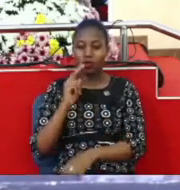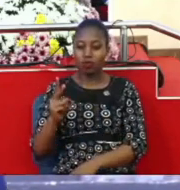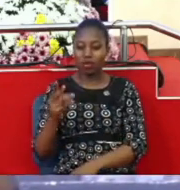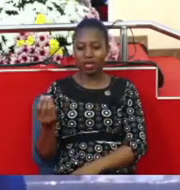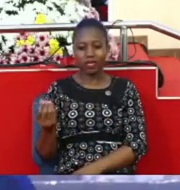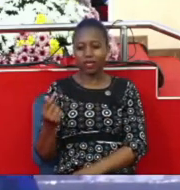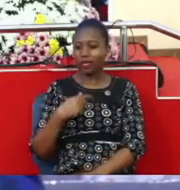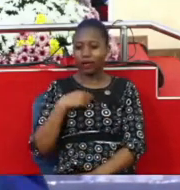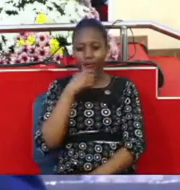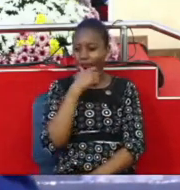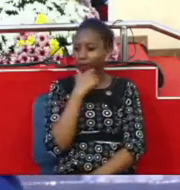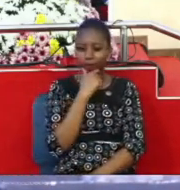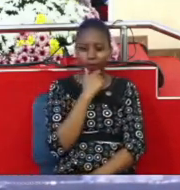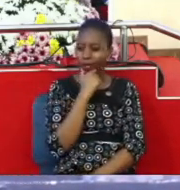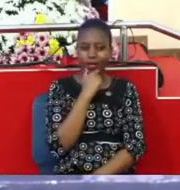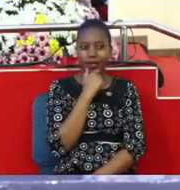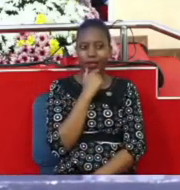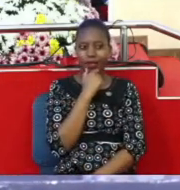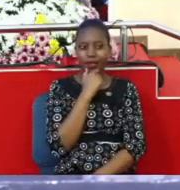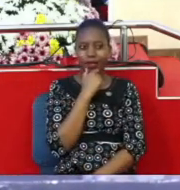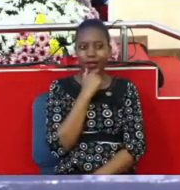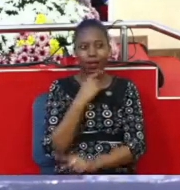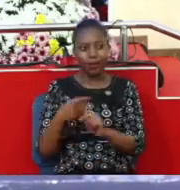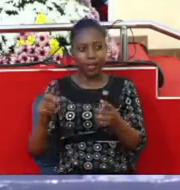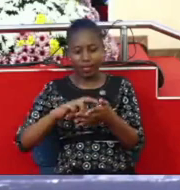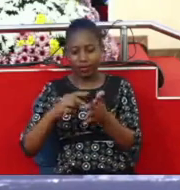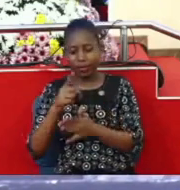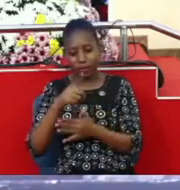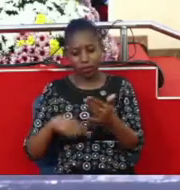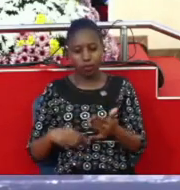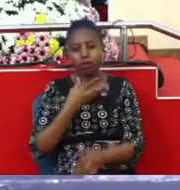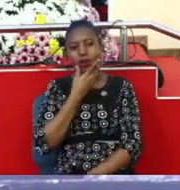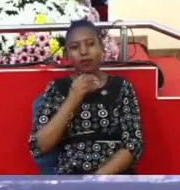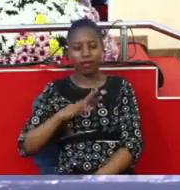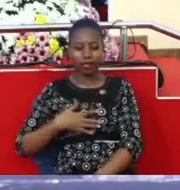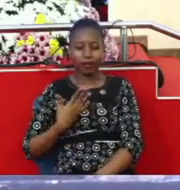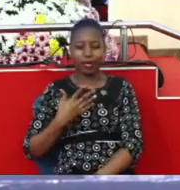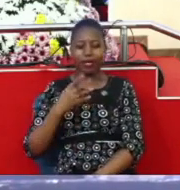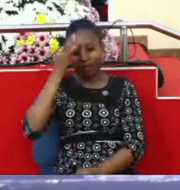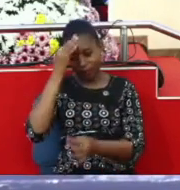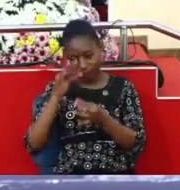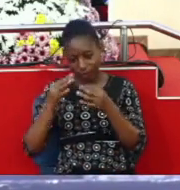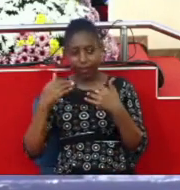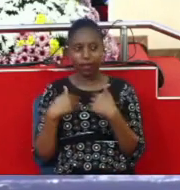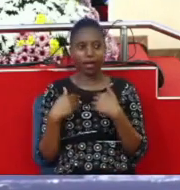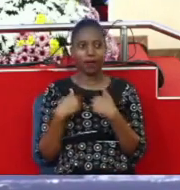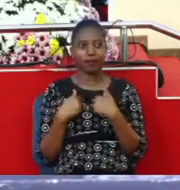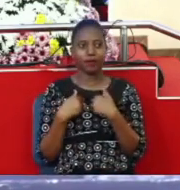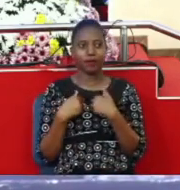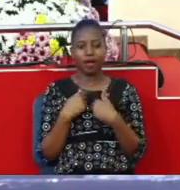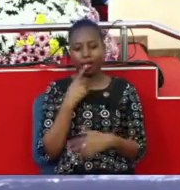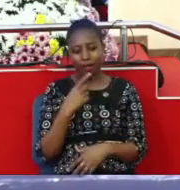are seeing with your eyes. Mapato huoni kwa macho. And that is what I want you to have faith in God. That what I have in